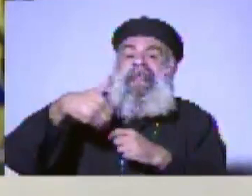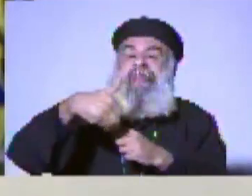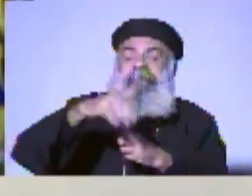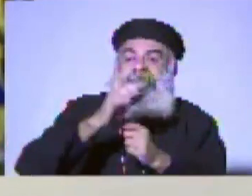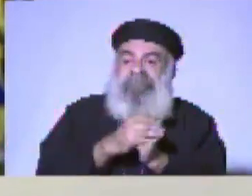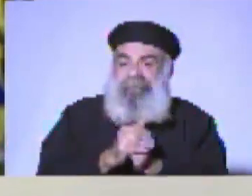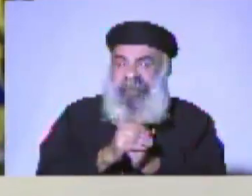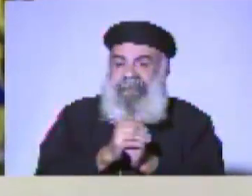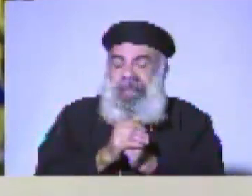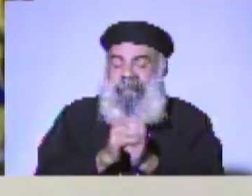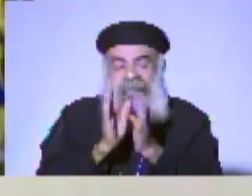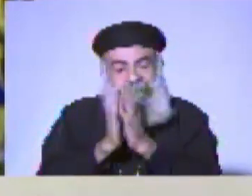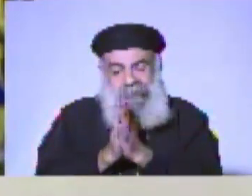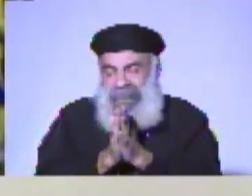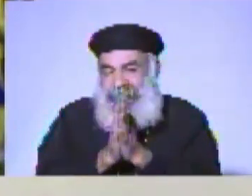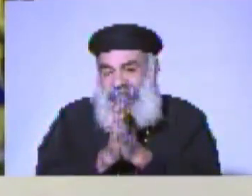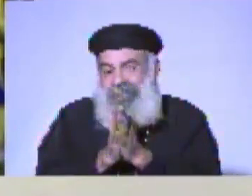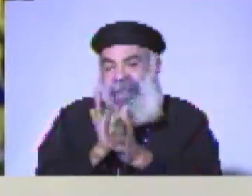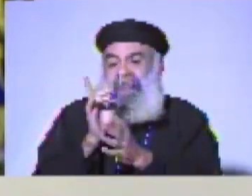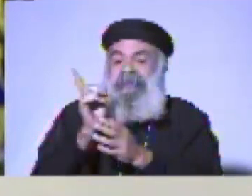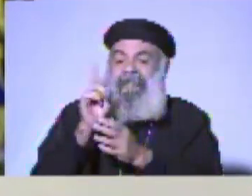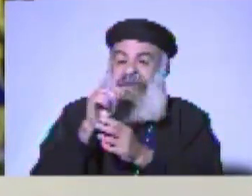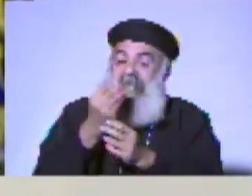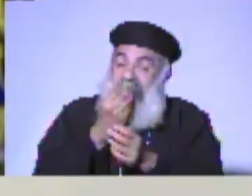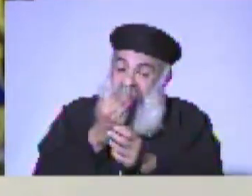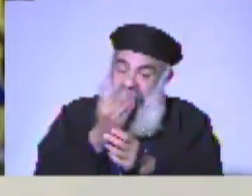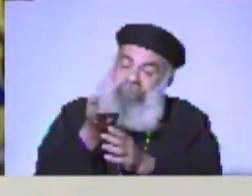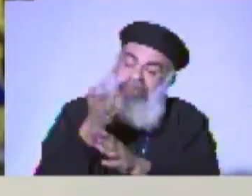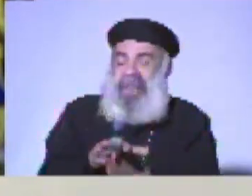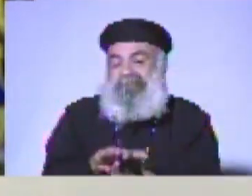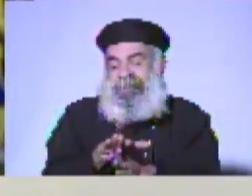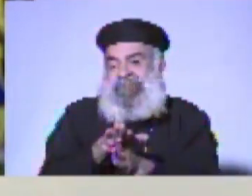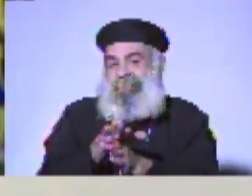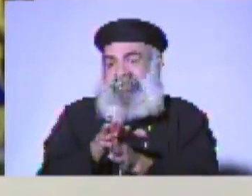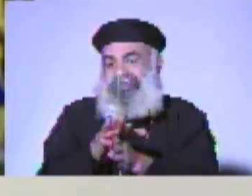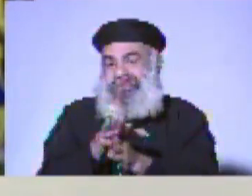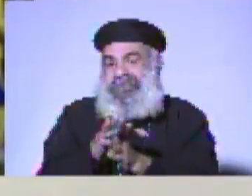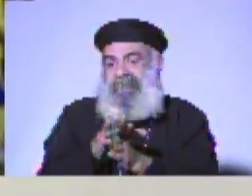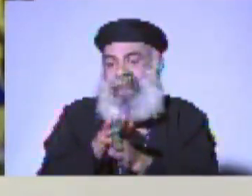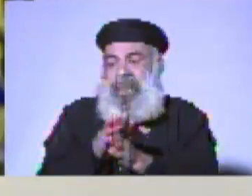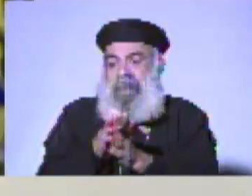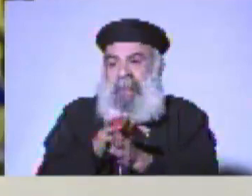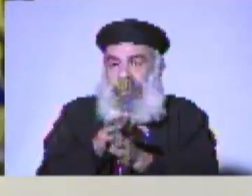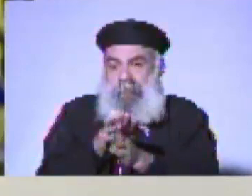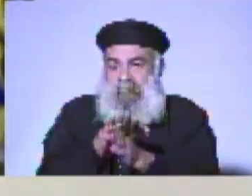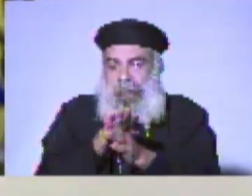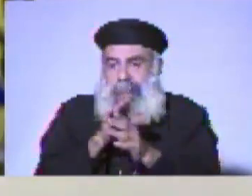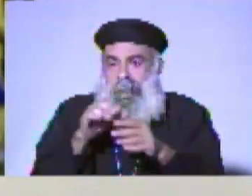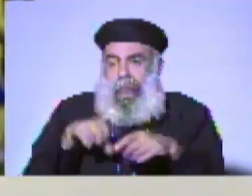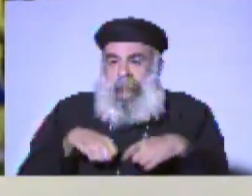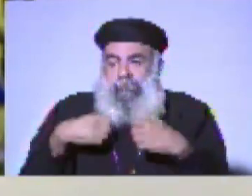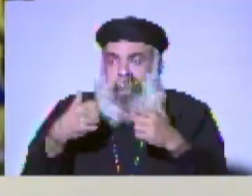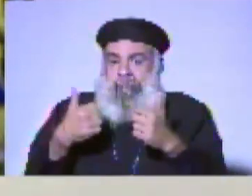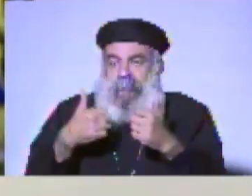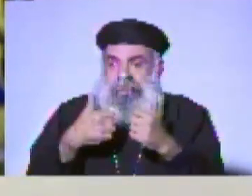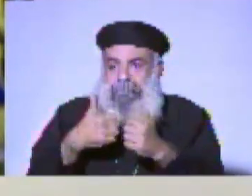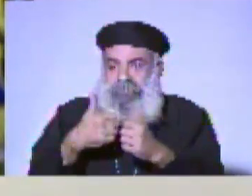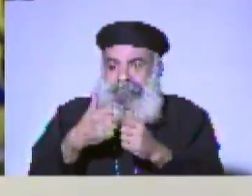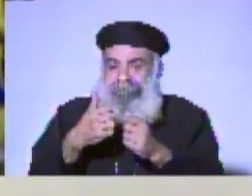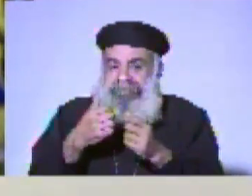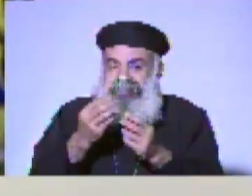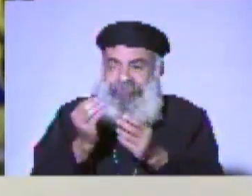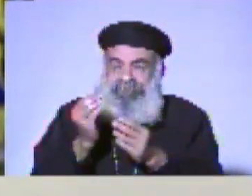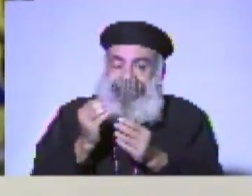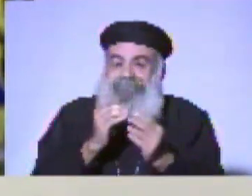لكن للاسف لما اكلت ماتت فالحياه تزيفت في